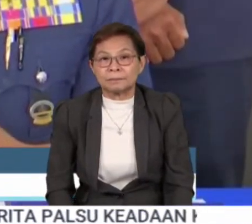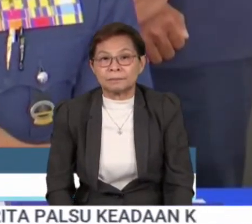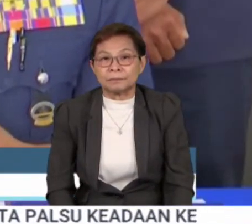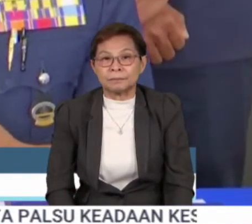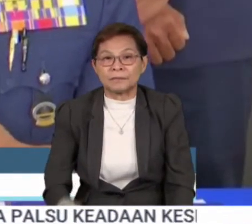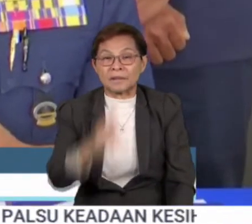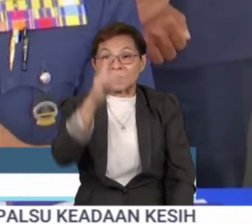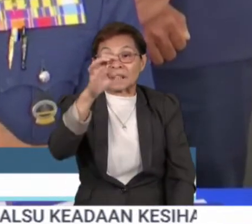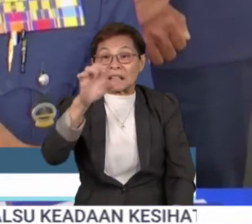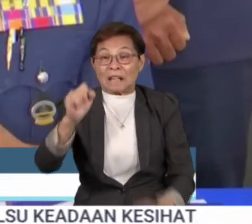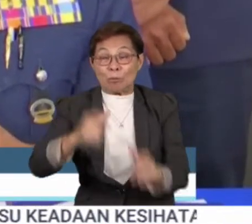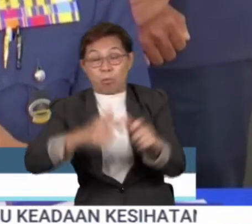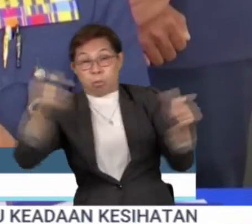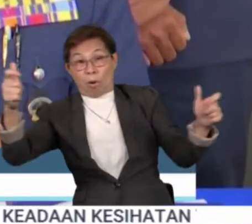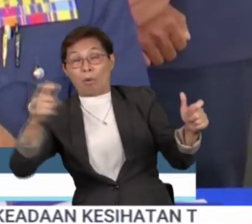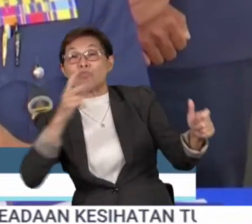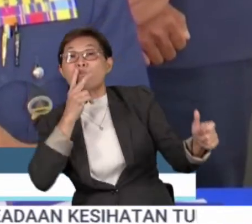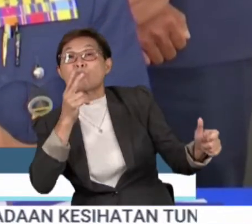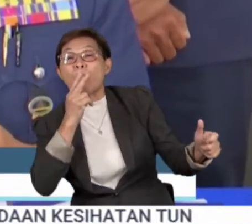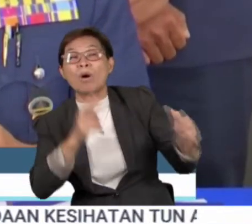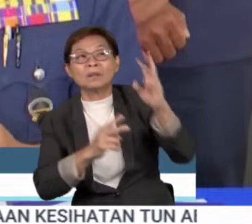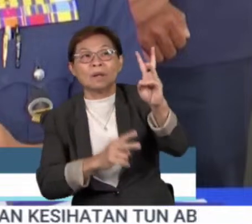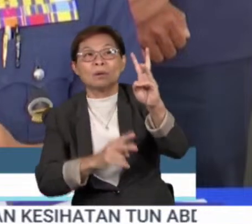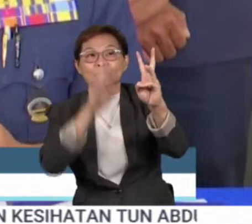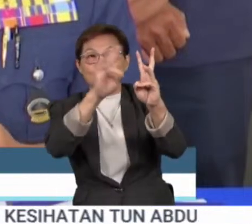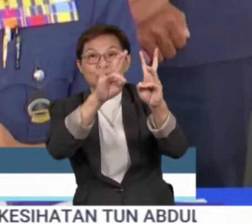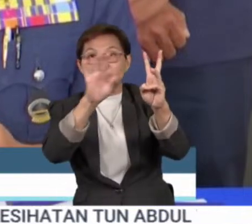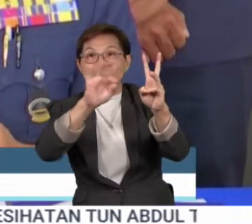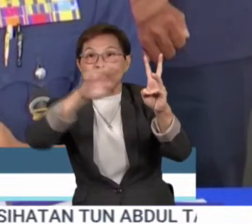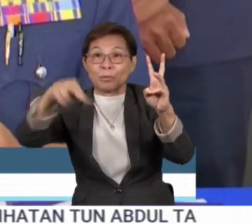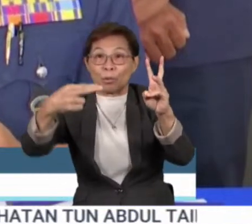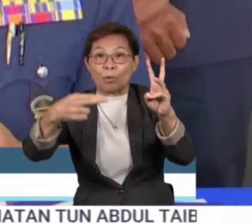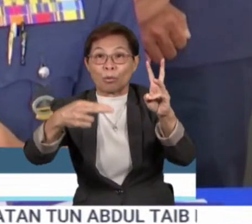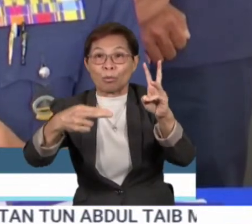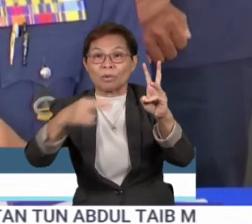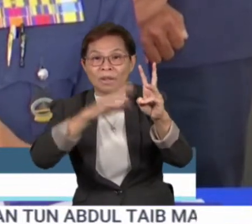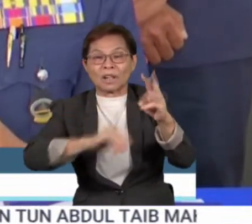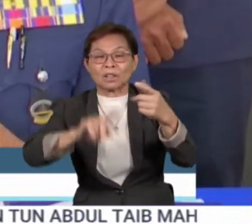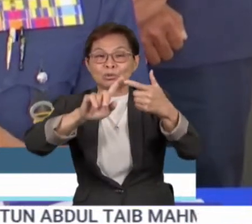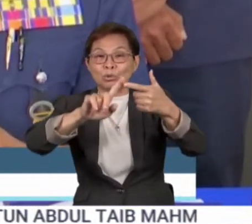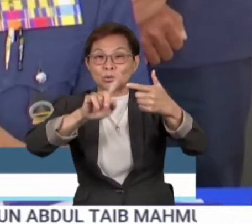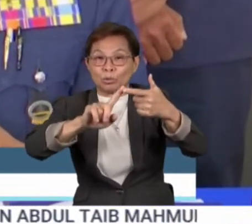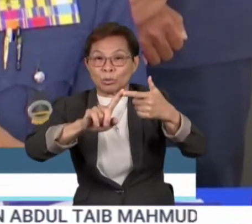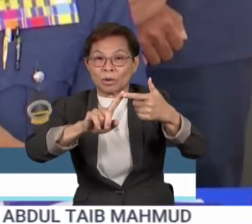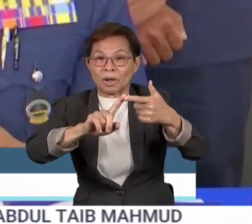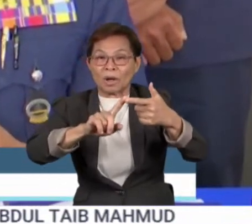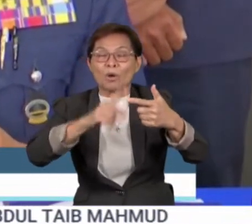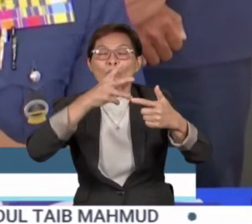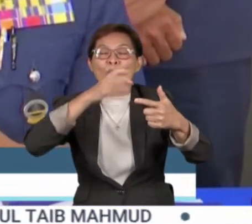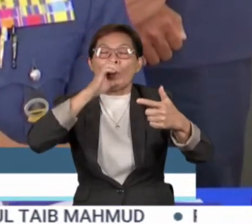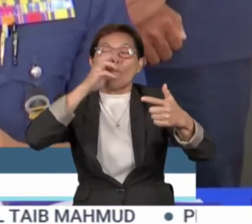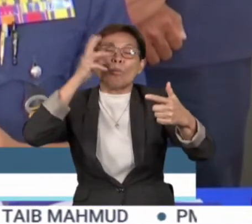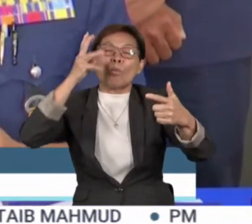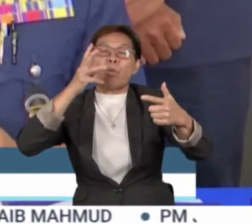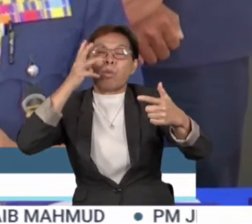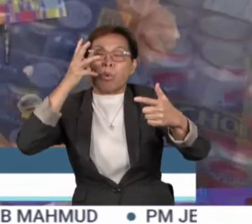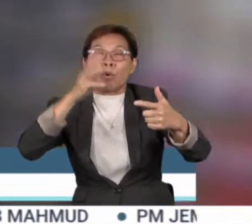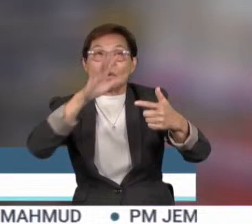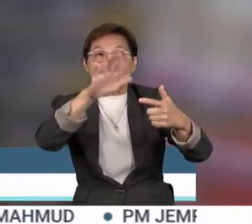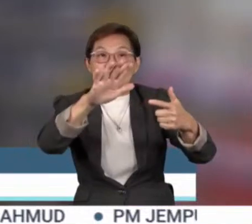Kes yang terbesar adalah rokok, iaitu RM679,000, dan yang kedua adalah minuman keras dengan nilai